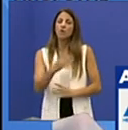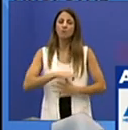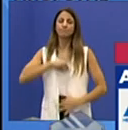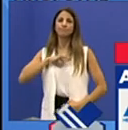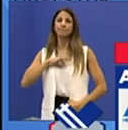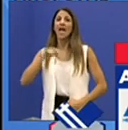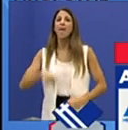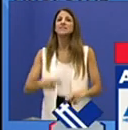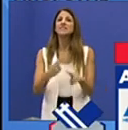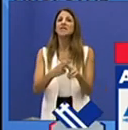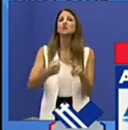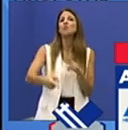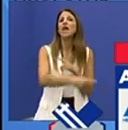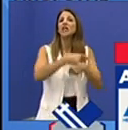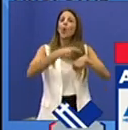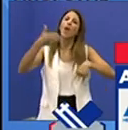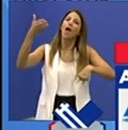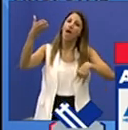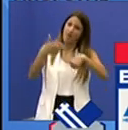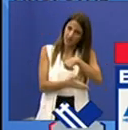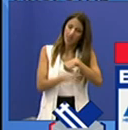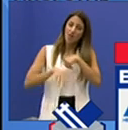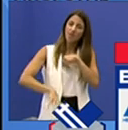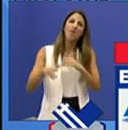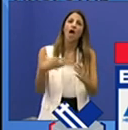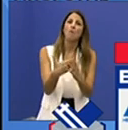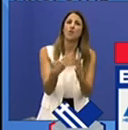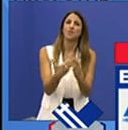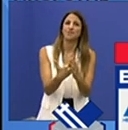αξίζουμε καλύτερα και τώρα ήρθε η ώρα να το αποδείξουμε και στην πράξη.